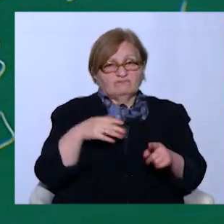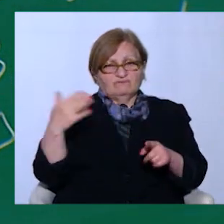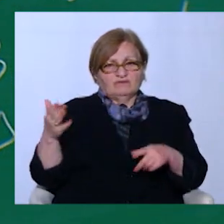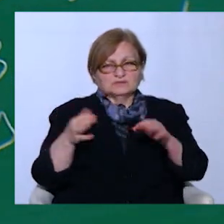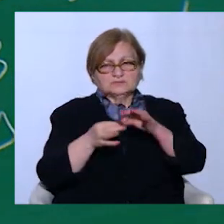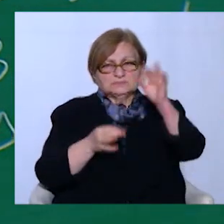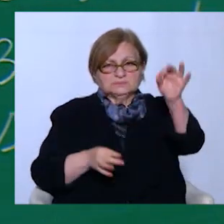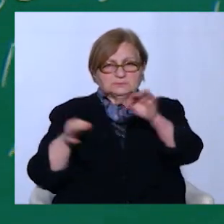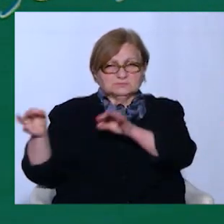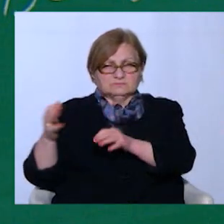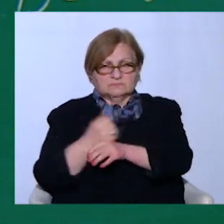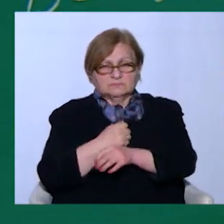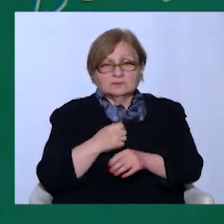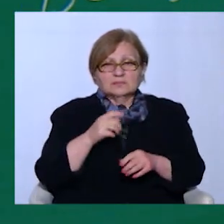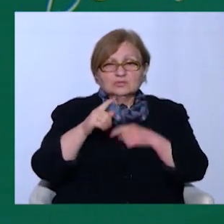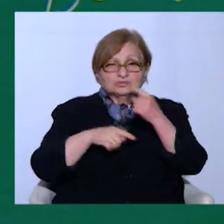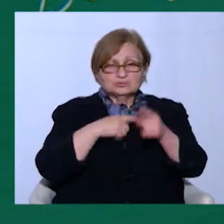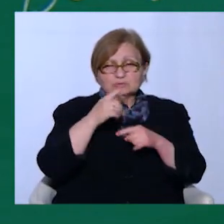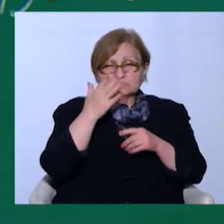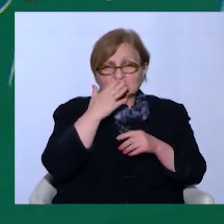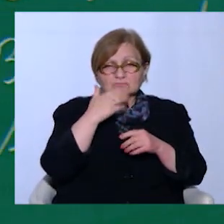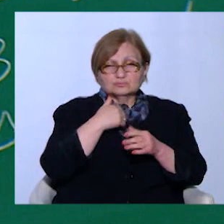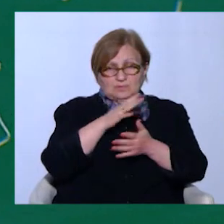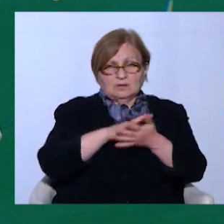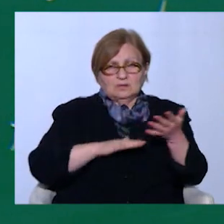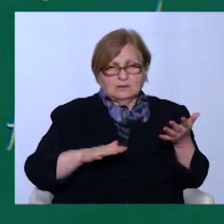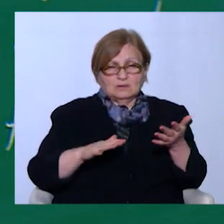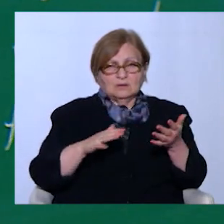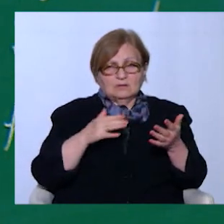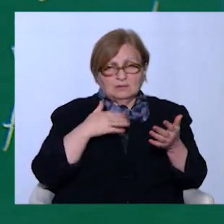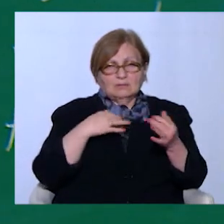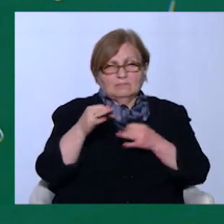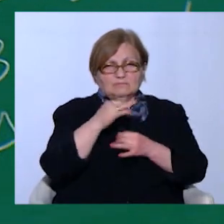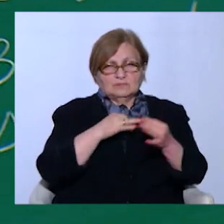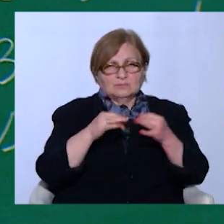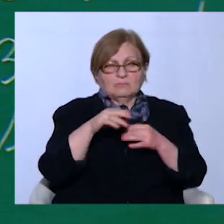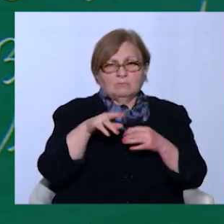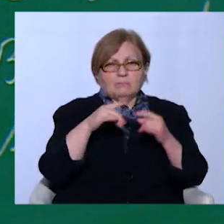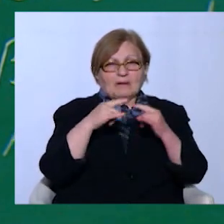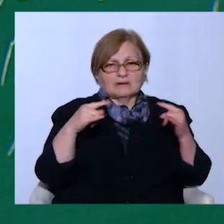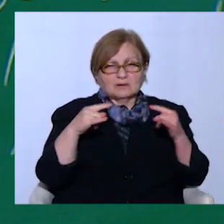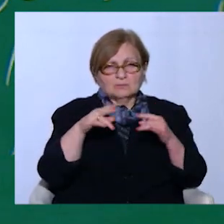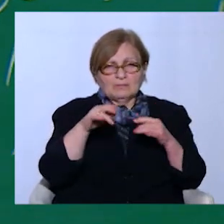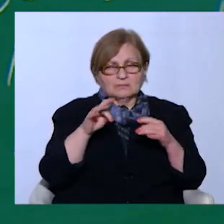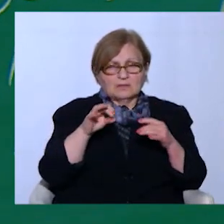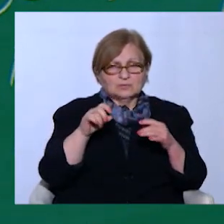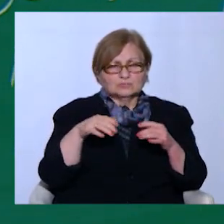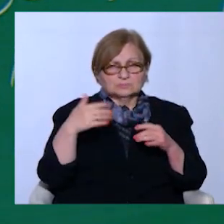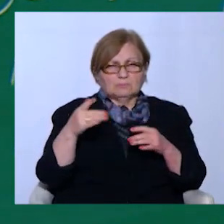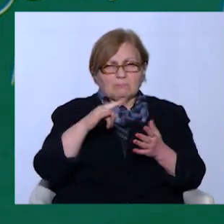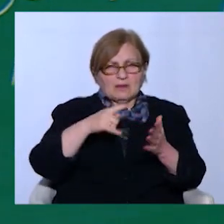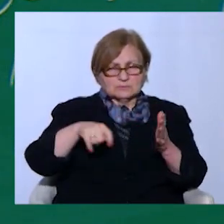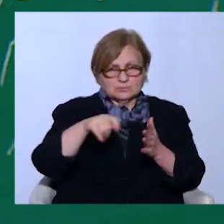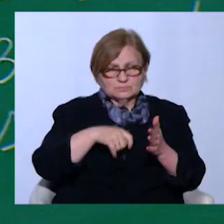შემდეგ გაკვეთილზე ჩვენ გავაგრძელებთ და ვისაუბრებთ უკვე პარალელოგრამის ფართობზე, რომბის ფართობზე,